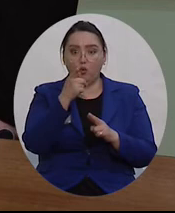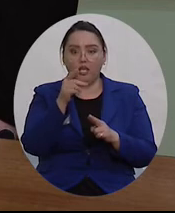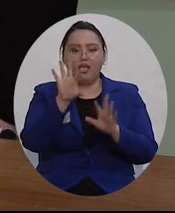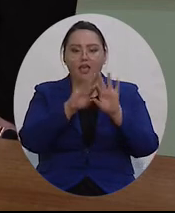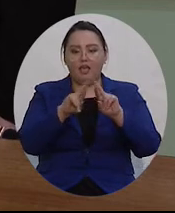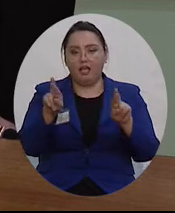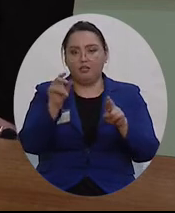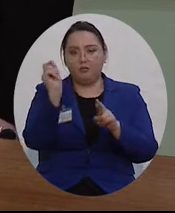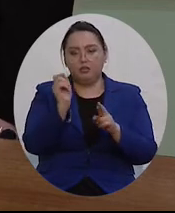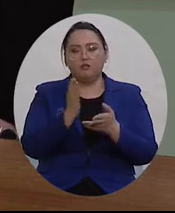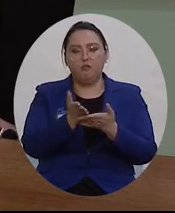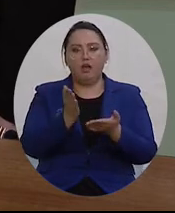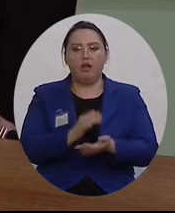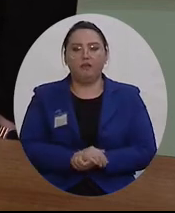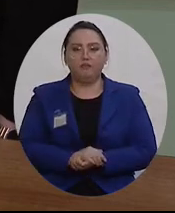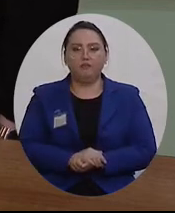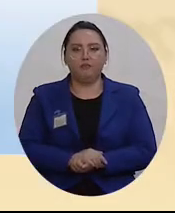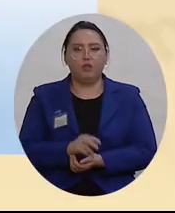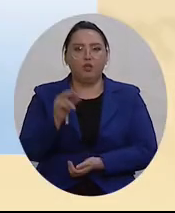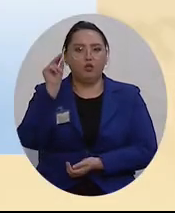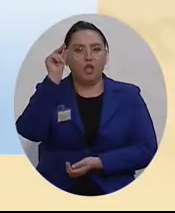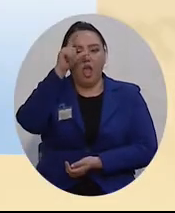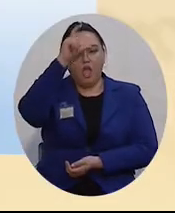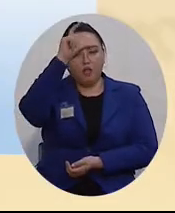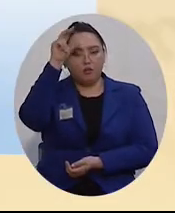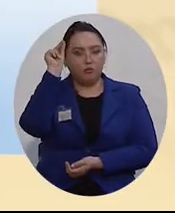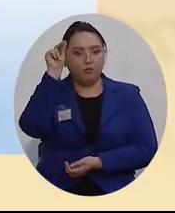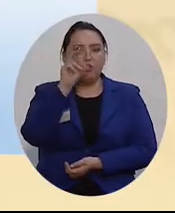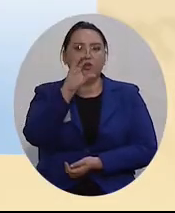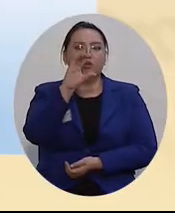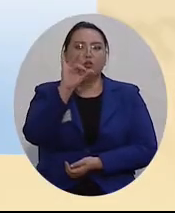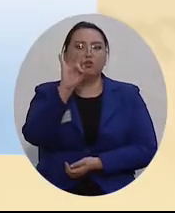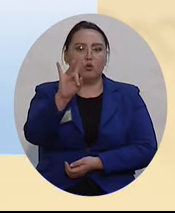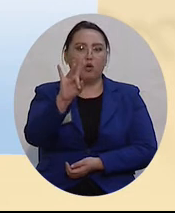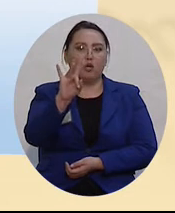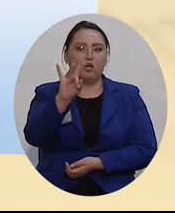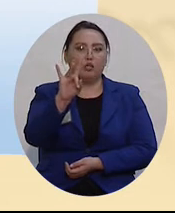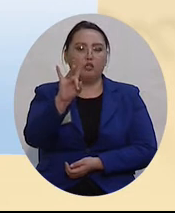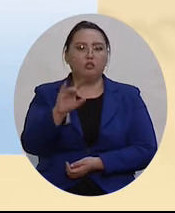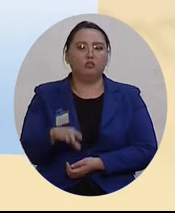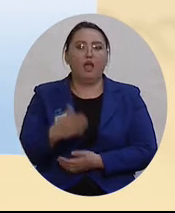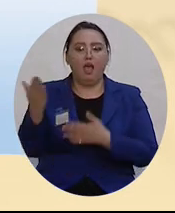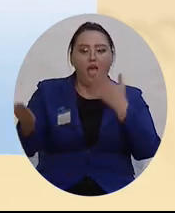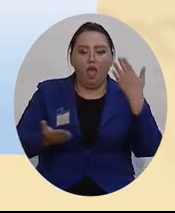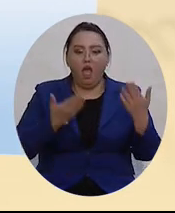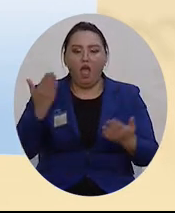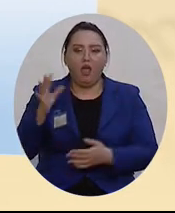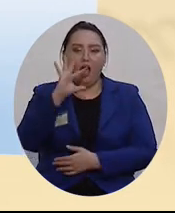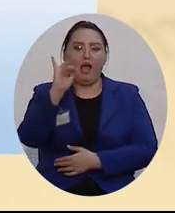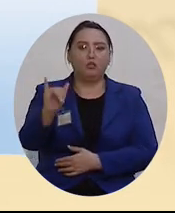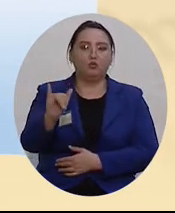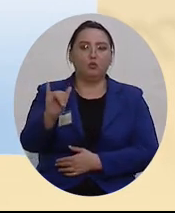тэгвэл эрдэм сурхын сурыг сур дэвсгэр дэгэр төгссөн байна. Харин асууж сургалах гэдэг үгийг сураа